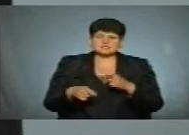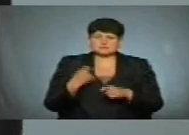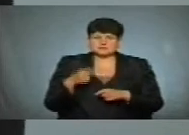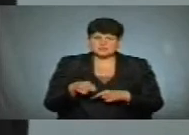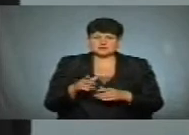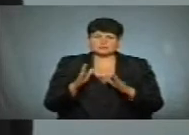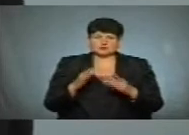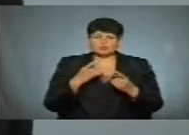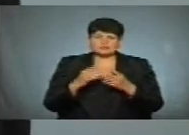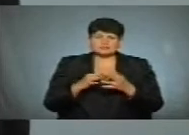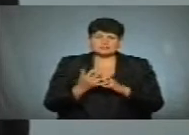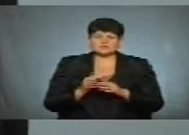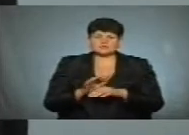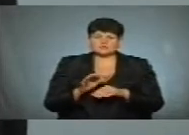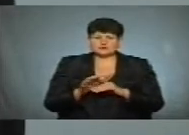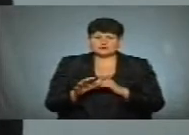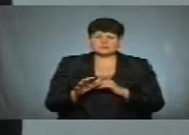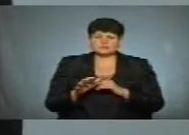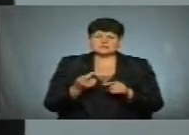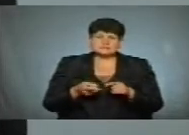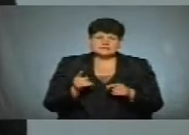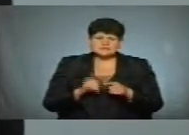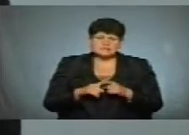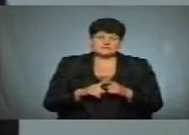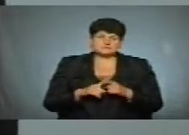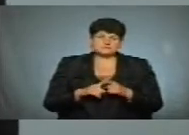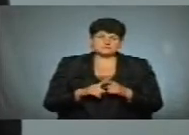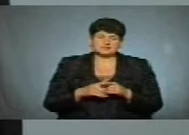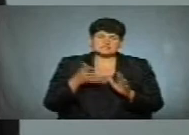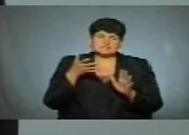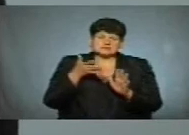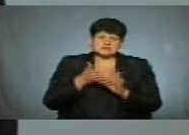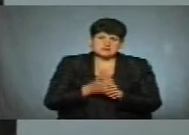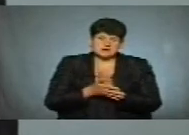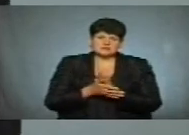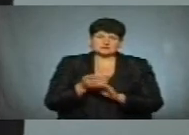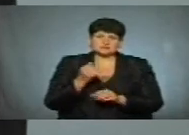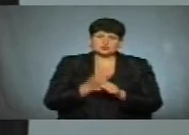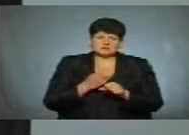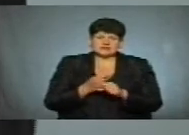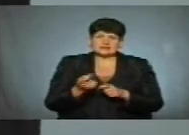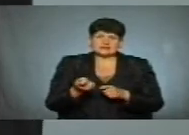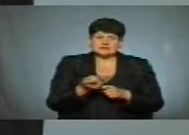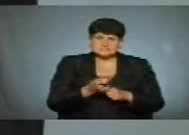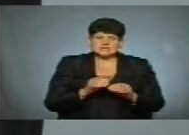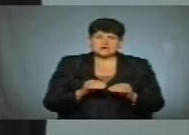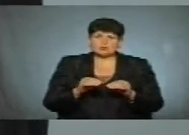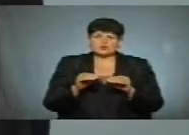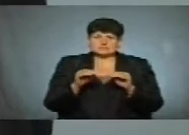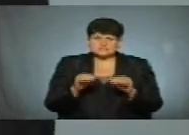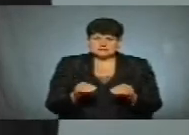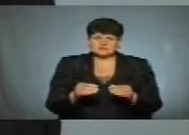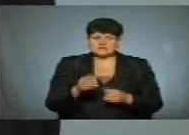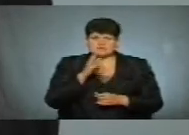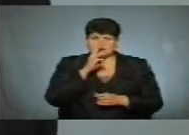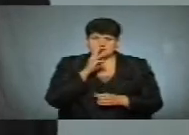казати, для аграріїв, тим посуховим, це в основному це затрати, понесені на насіння, посів і